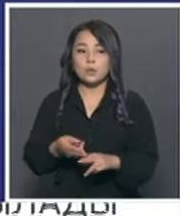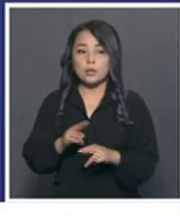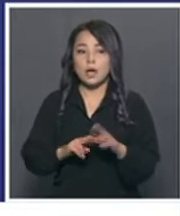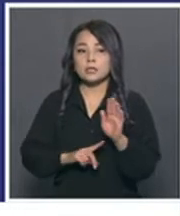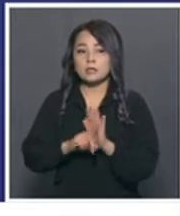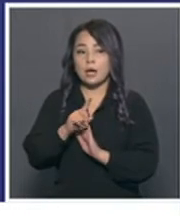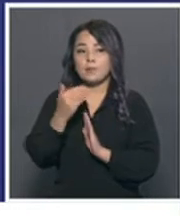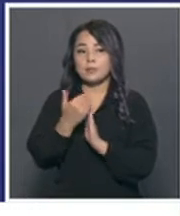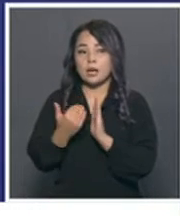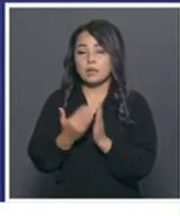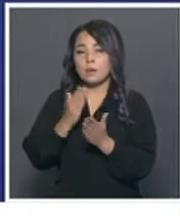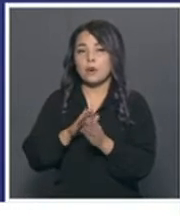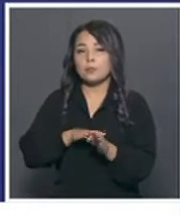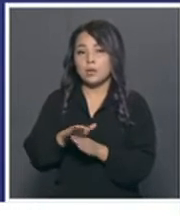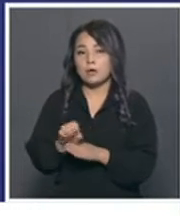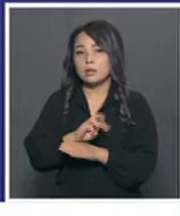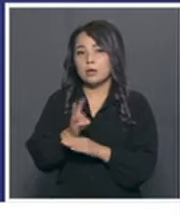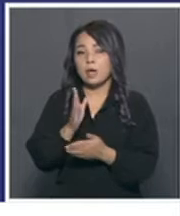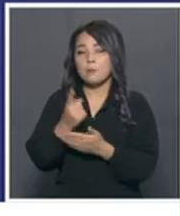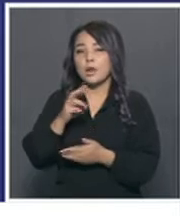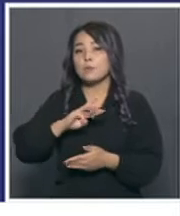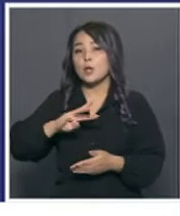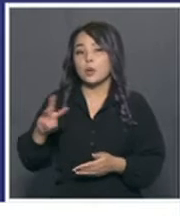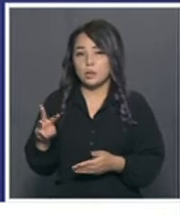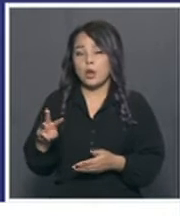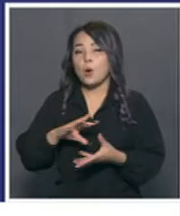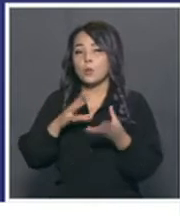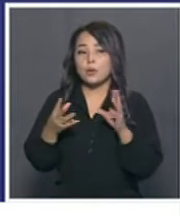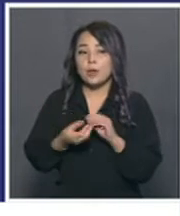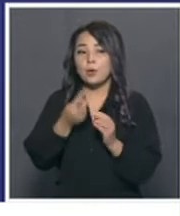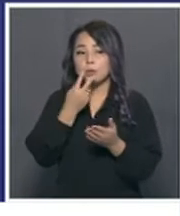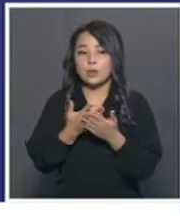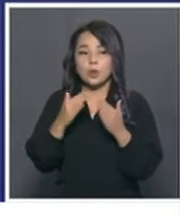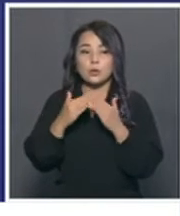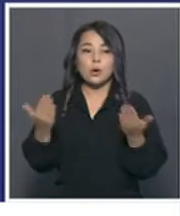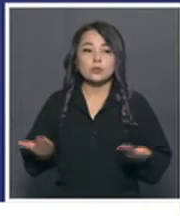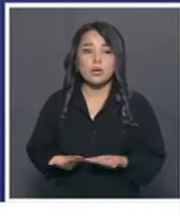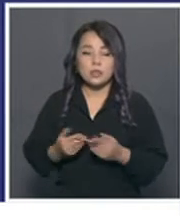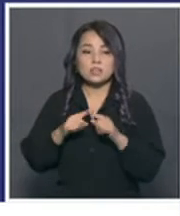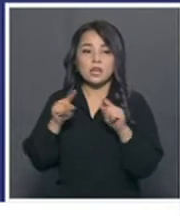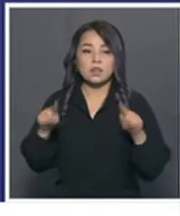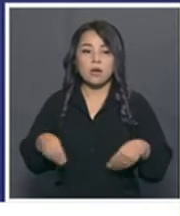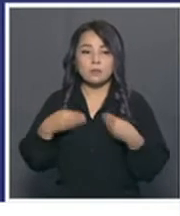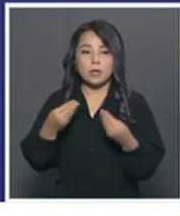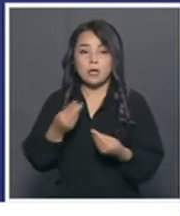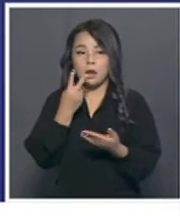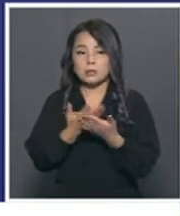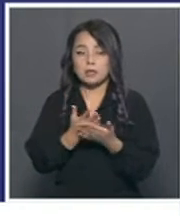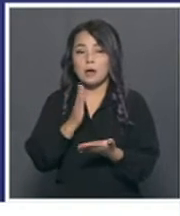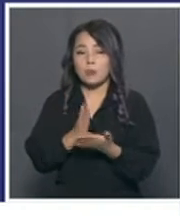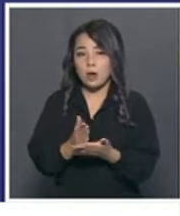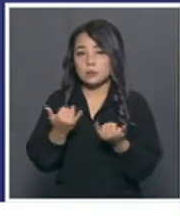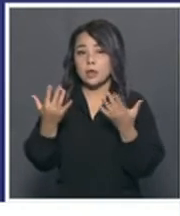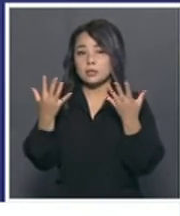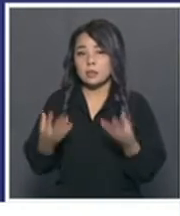бөлігін қамтамасыз ету үшін әкімдікпен 1 миллион көлемінде тұрғын үй сертификатын беру қарастырылған.